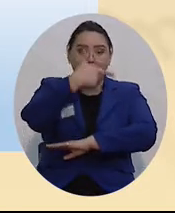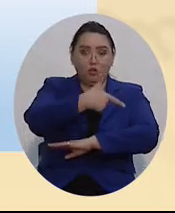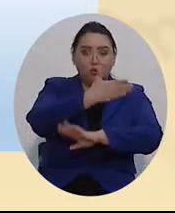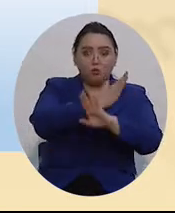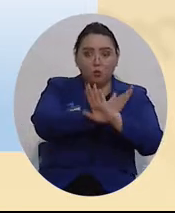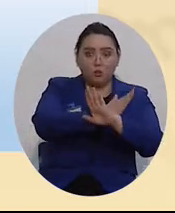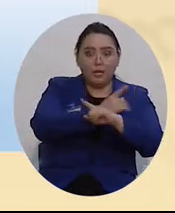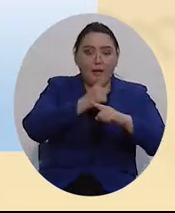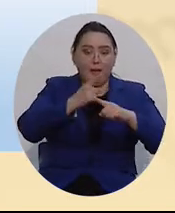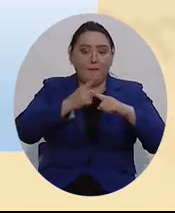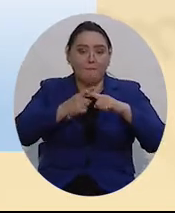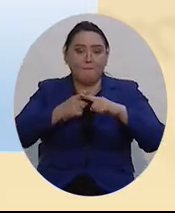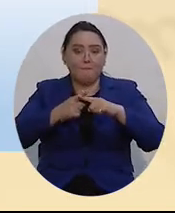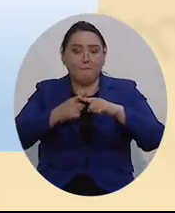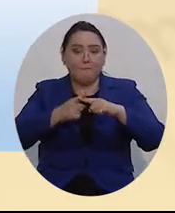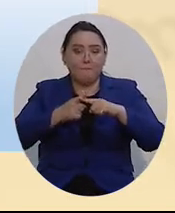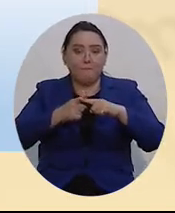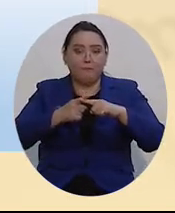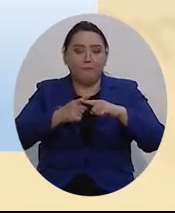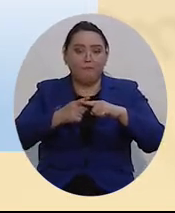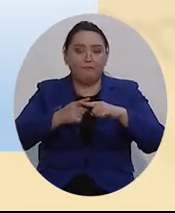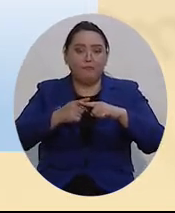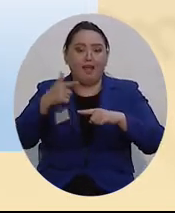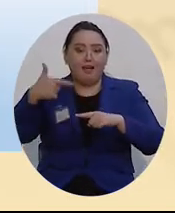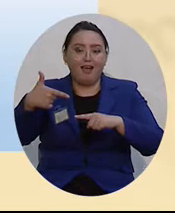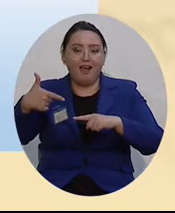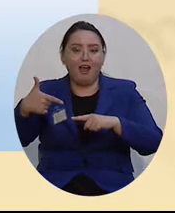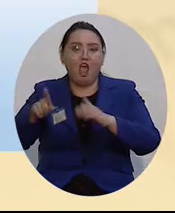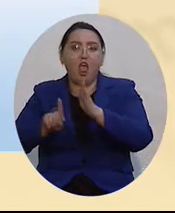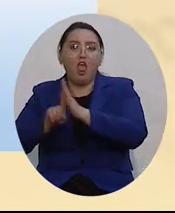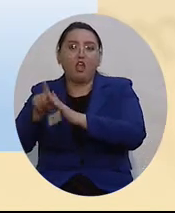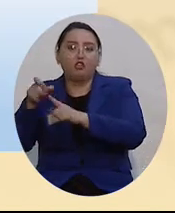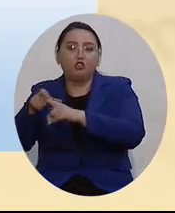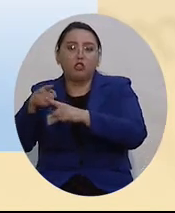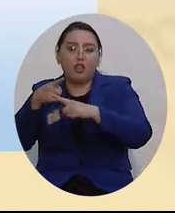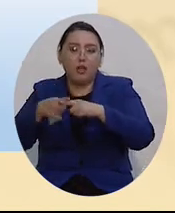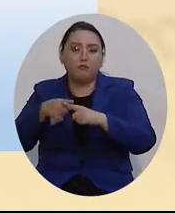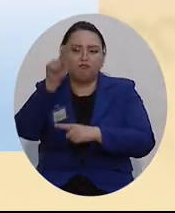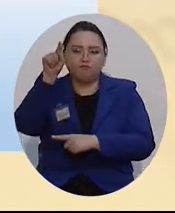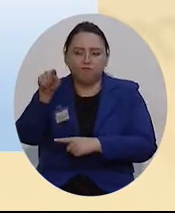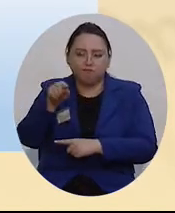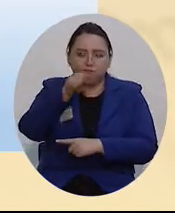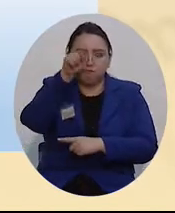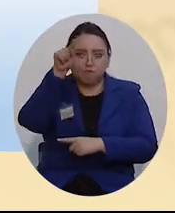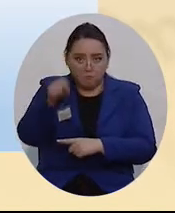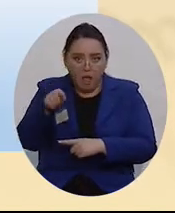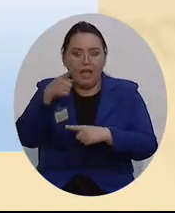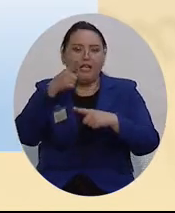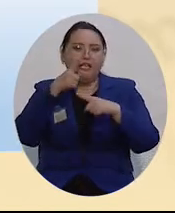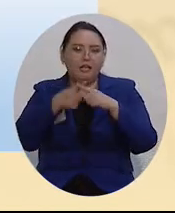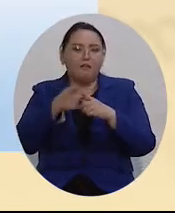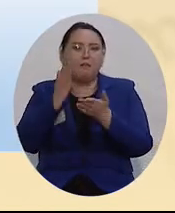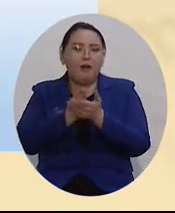төгсөөгөнд гээ нөхцөлөөр эхэлсэн. Гэвсгэр эхэлсэн нөхцөл залгаж байгаа учраас энэ гидэс жиргэлсэн байна гэдгийг энэ жишээнээс бас ажиглаарай